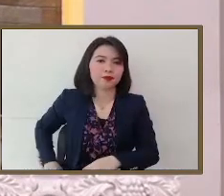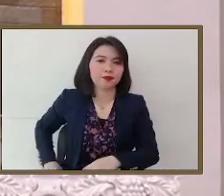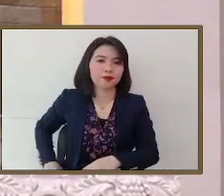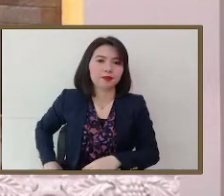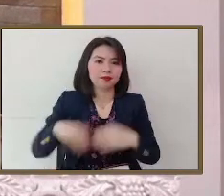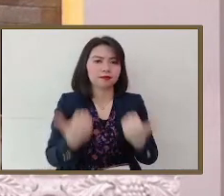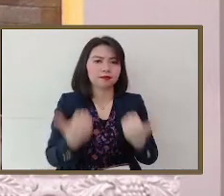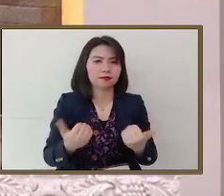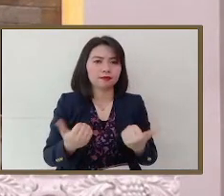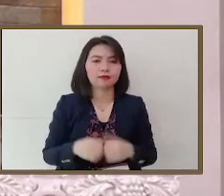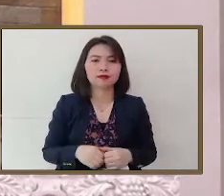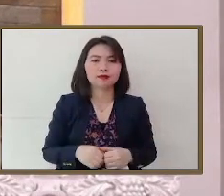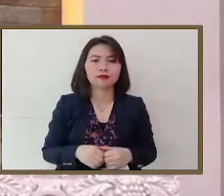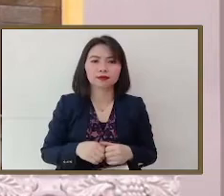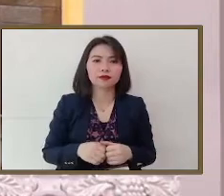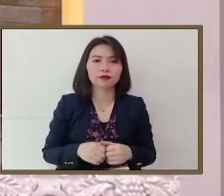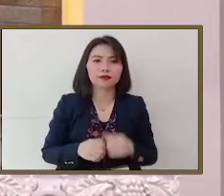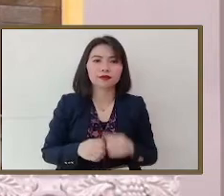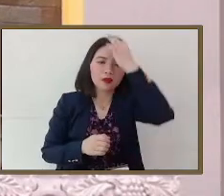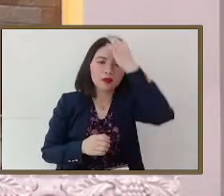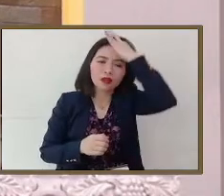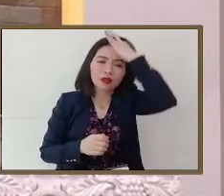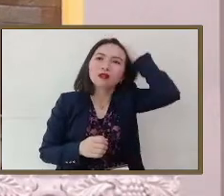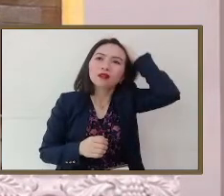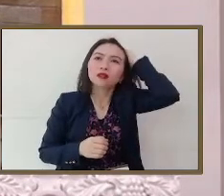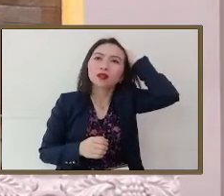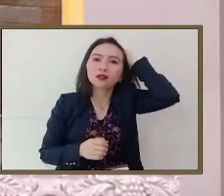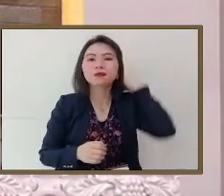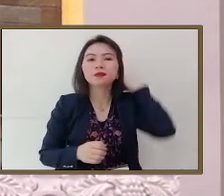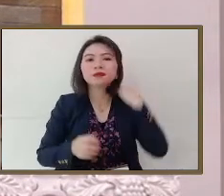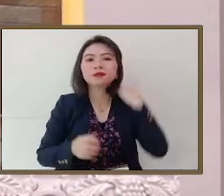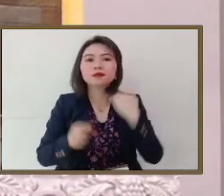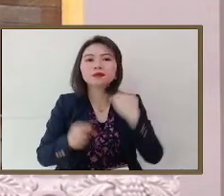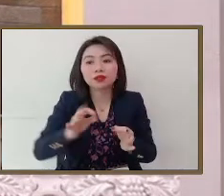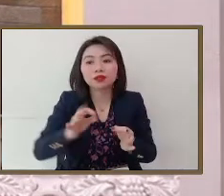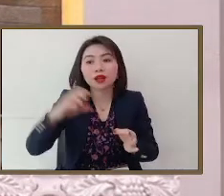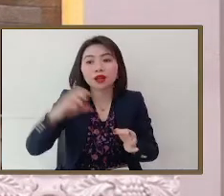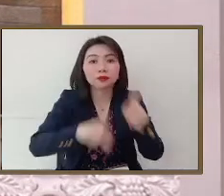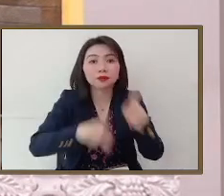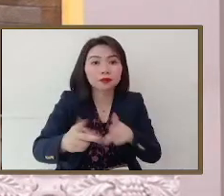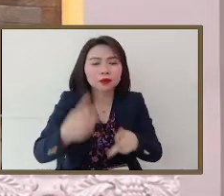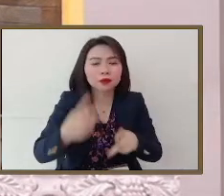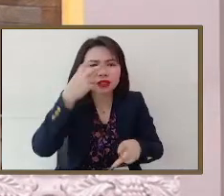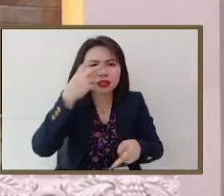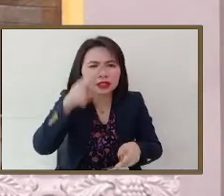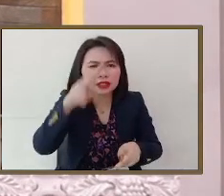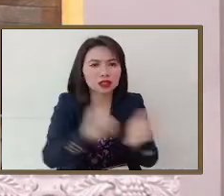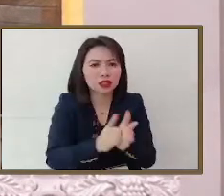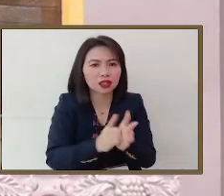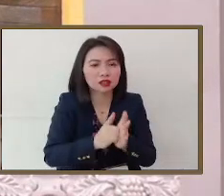now. Kung makikita ng marami na si Kristo